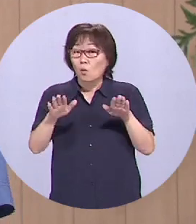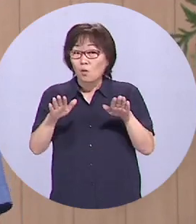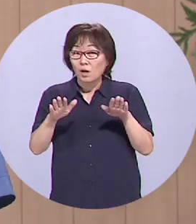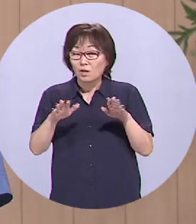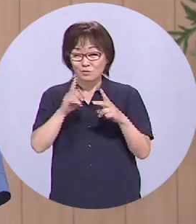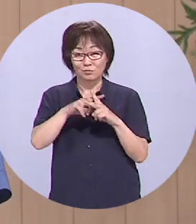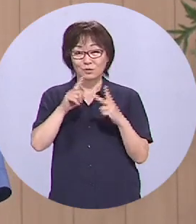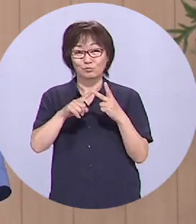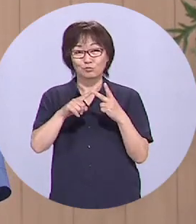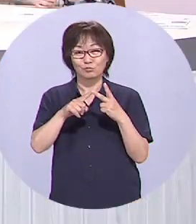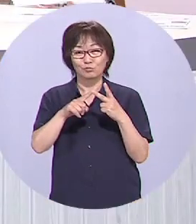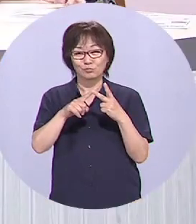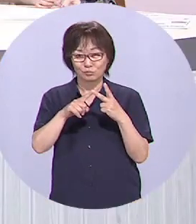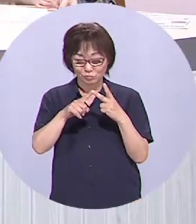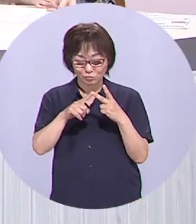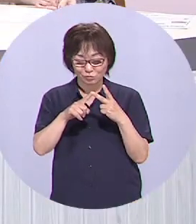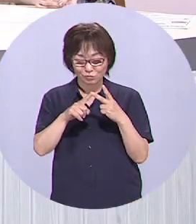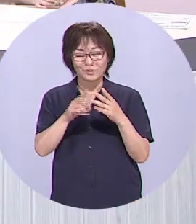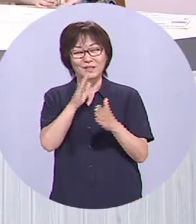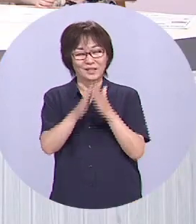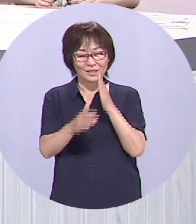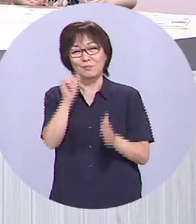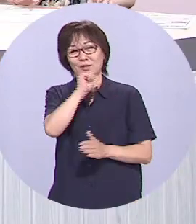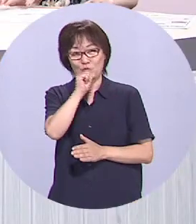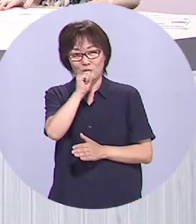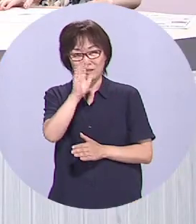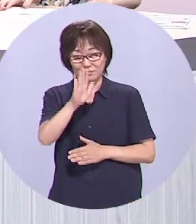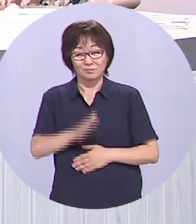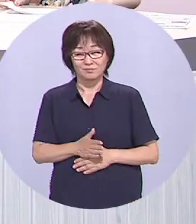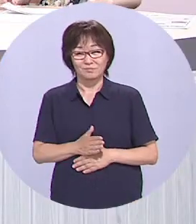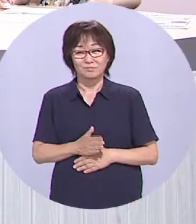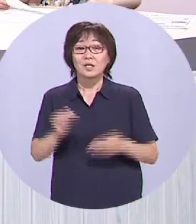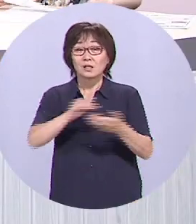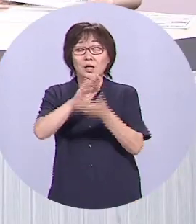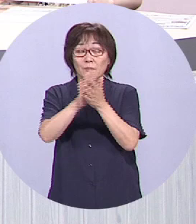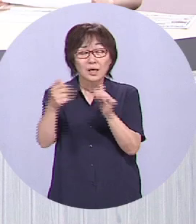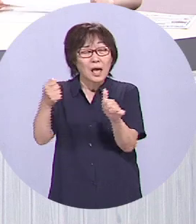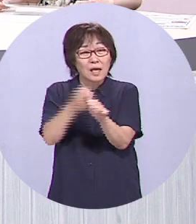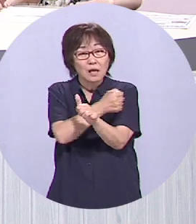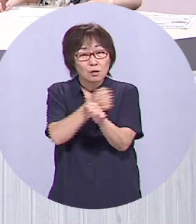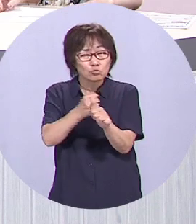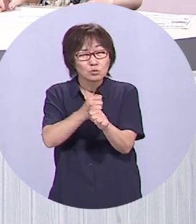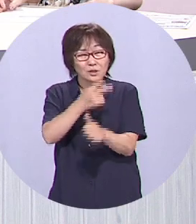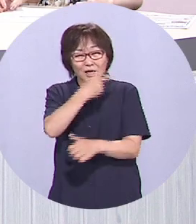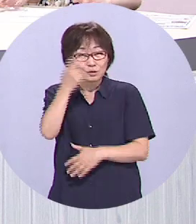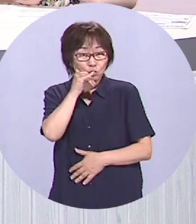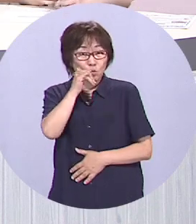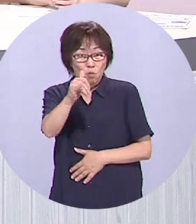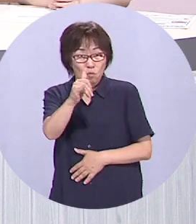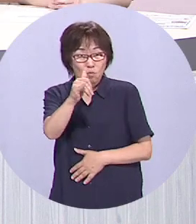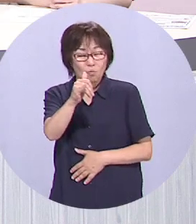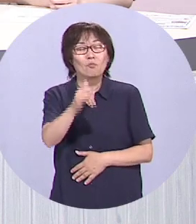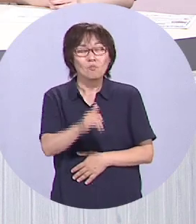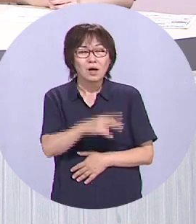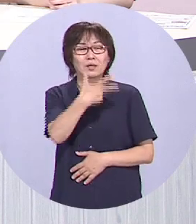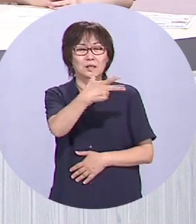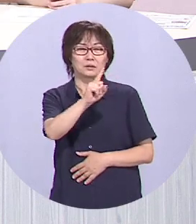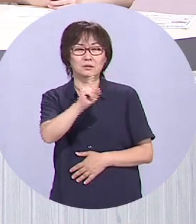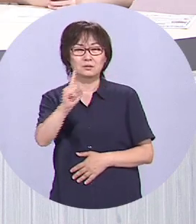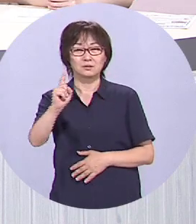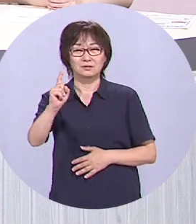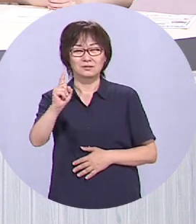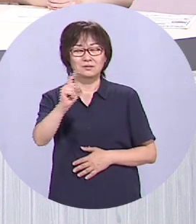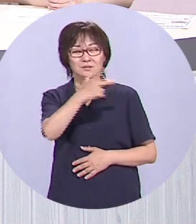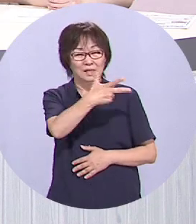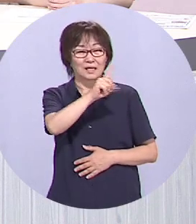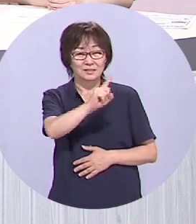上げた、ダイヤルについて改めてご紹介をします、埼玉県虐待通報ダイヤルはシャープ7171、埼